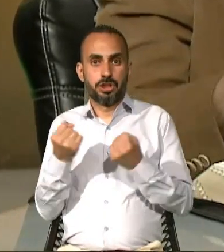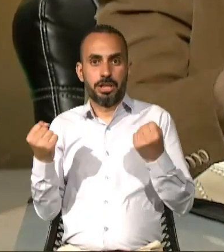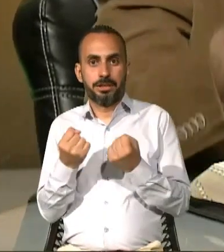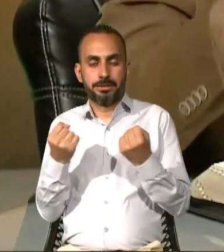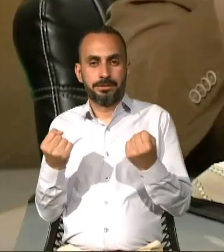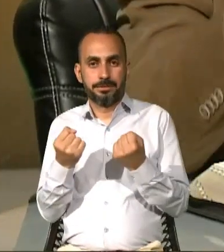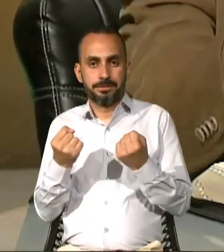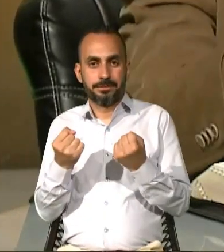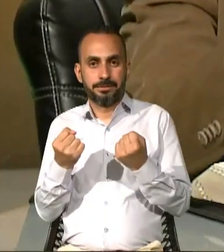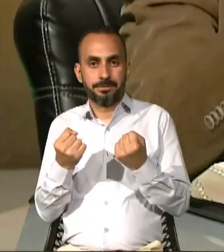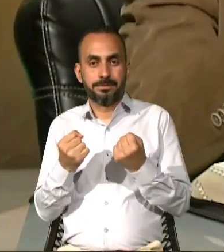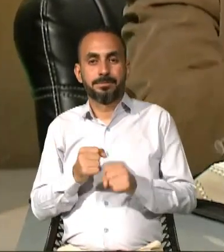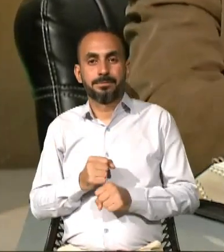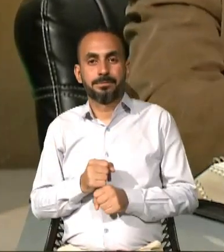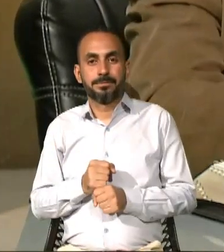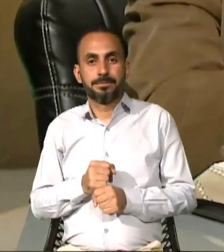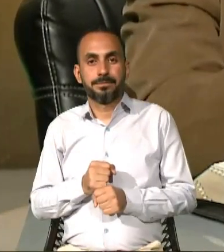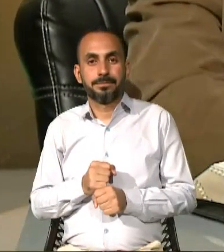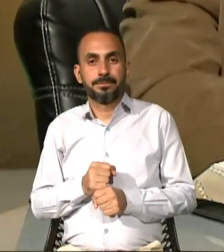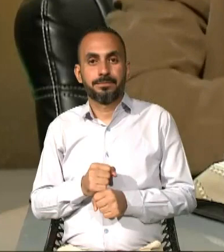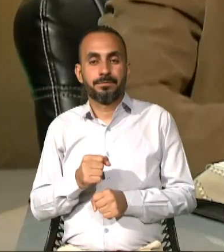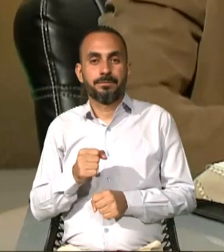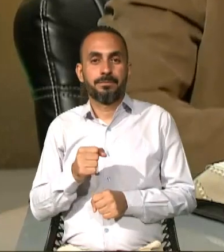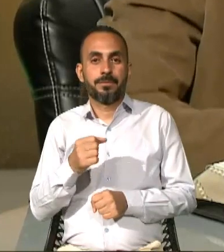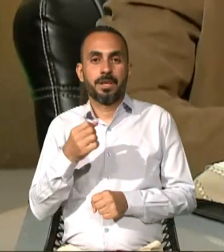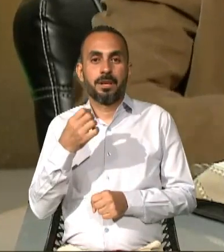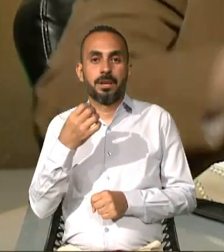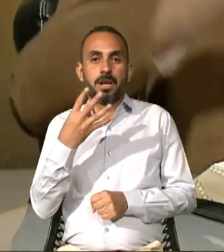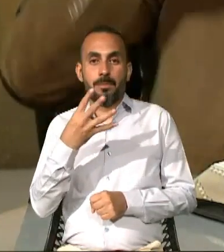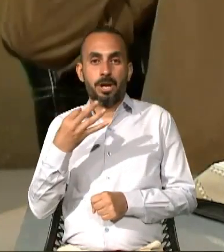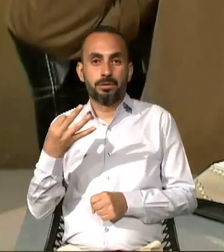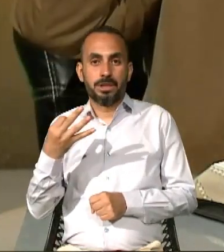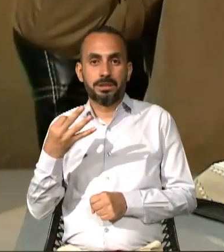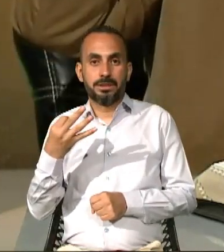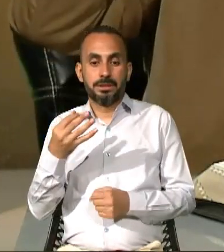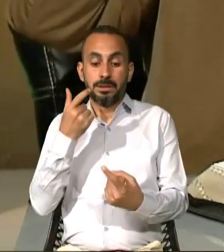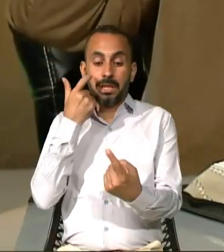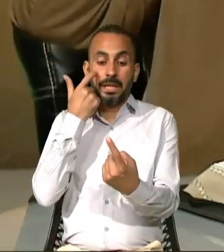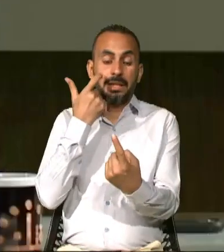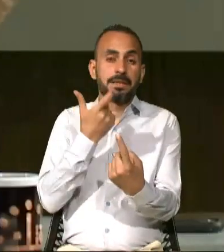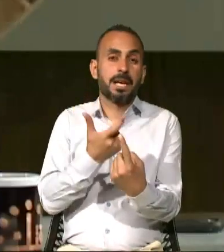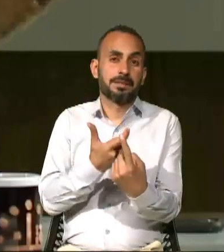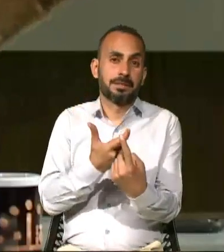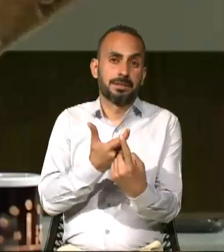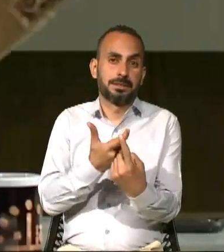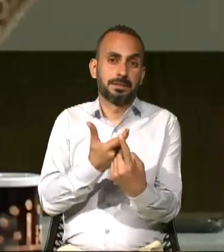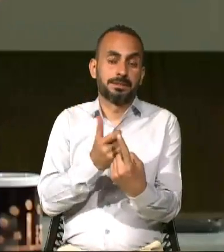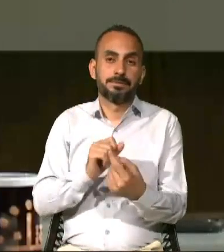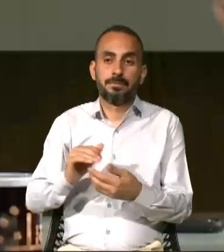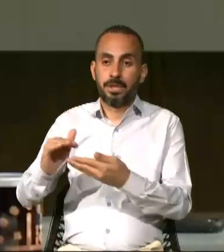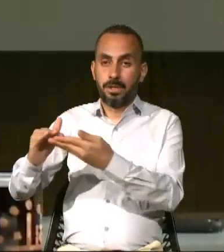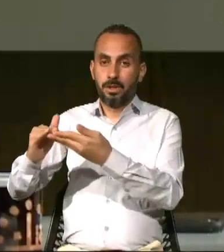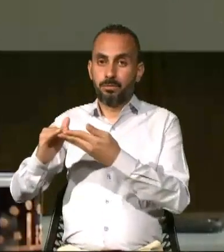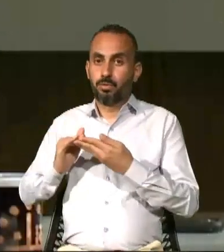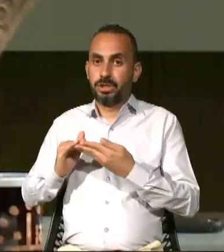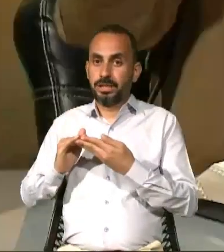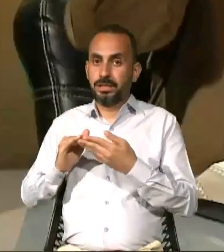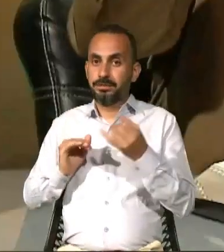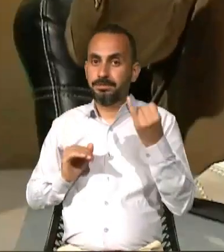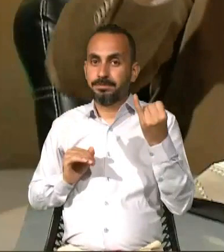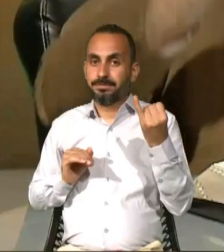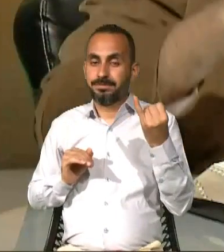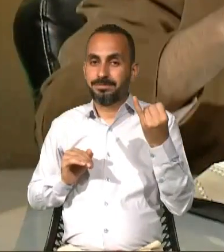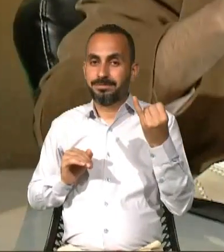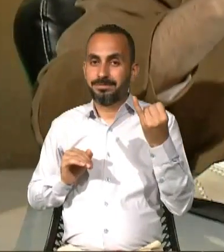تحذير لقا 21. أيوة. 34. 34. طيب اتمنى في تقويم. يعني في الروم يحطهم لنا على الشاشه. يعني